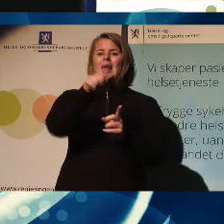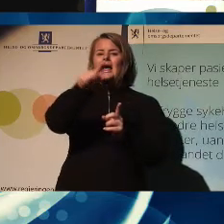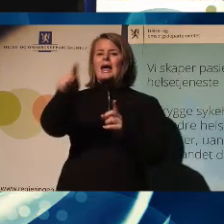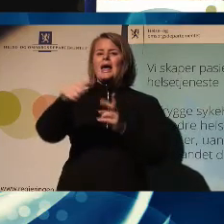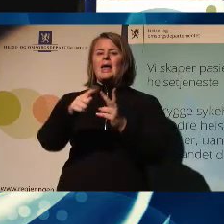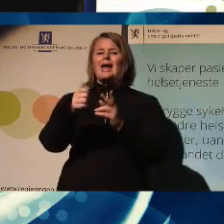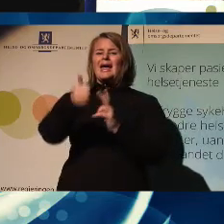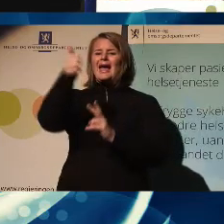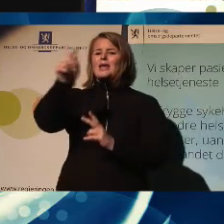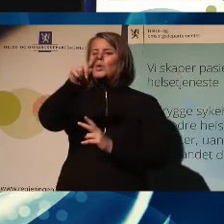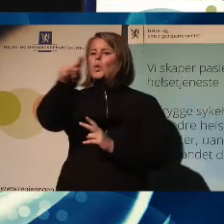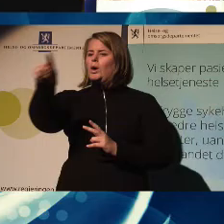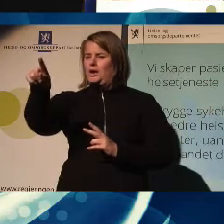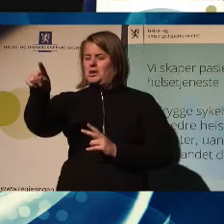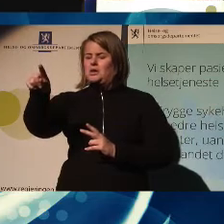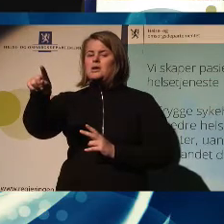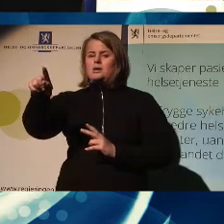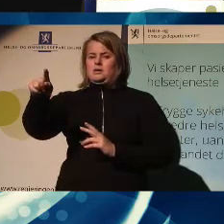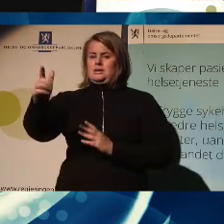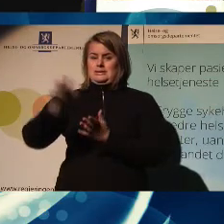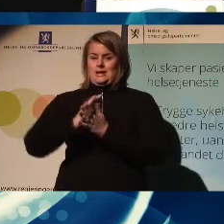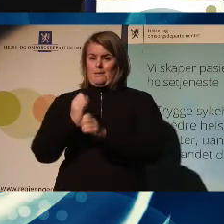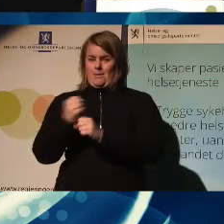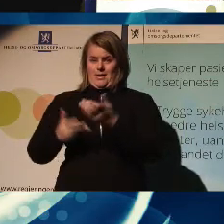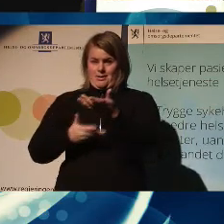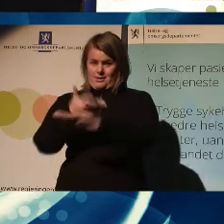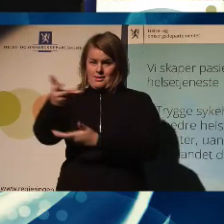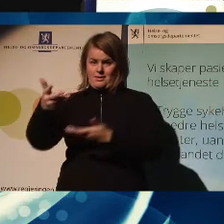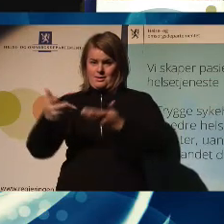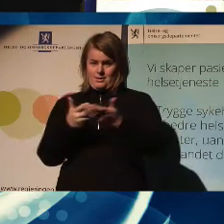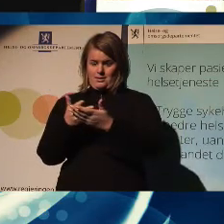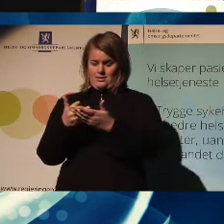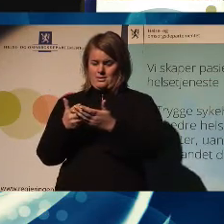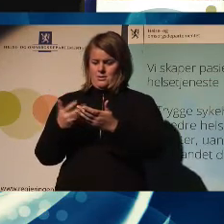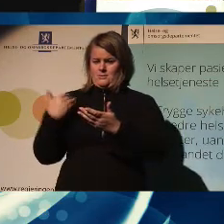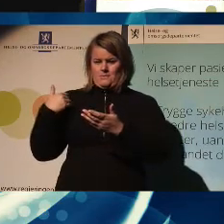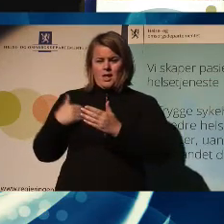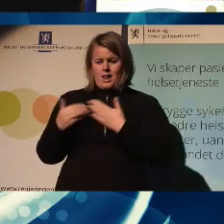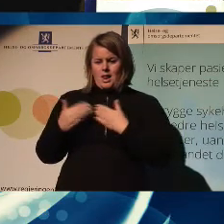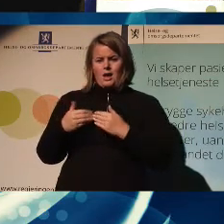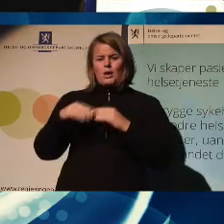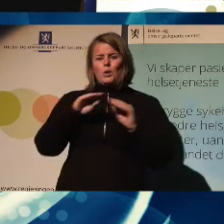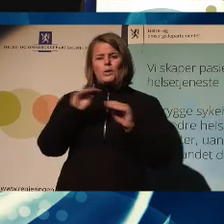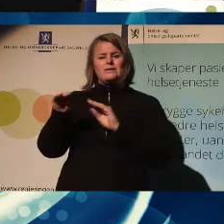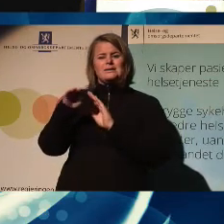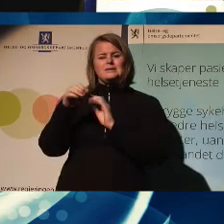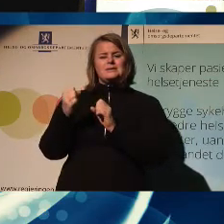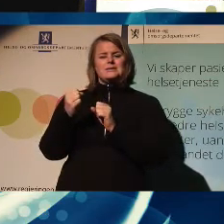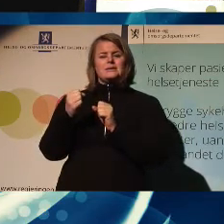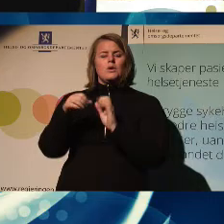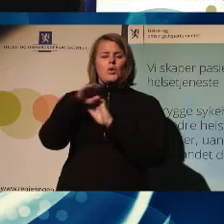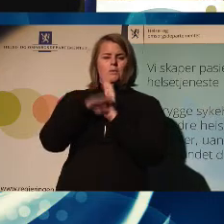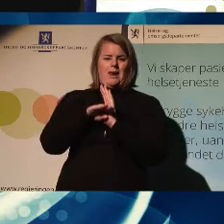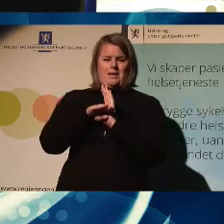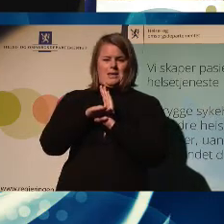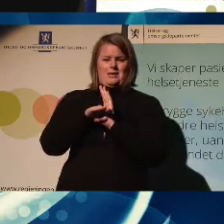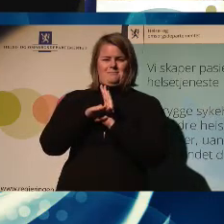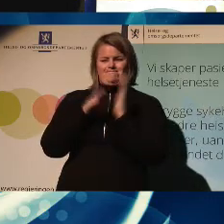rektorer utarbeidet et undervisningsopplegg som brukes i ungdomsskolen. Dette